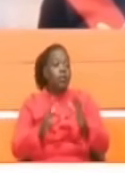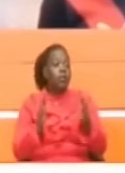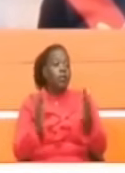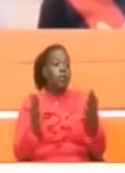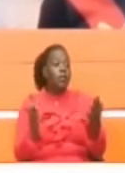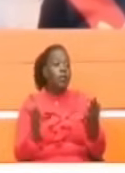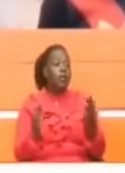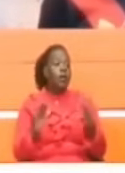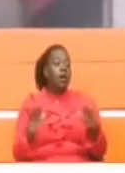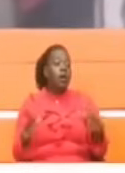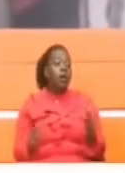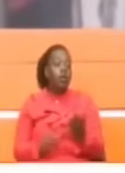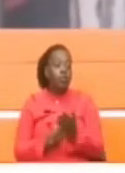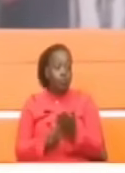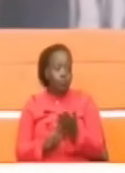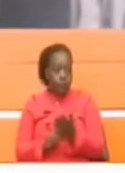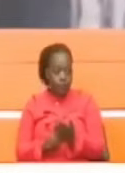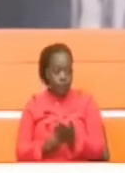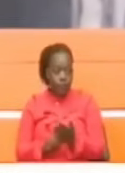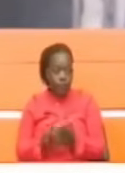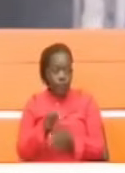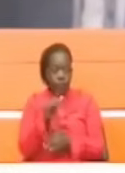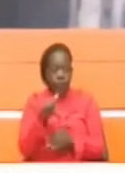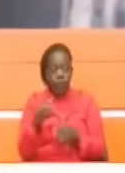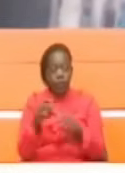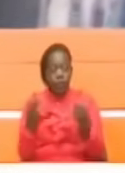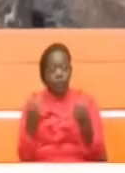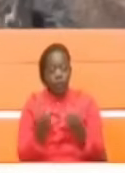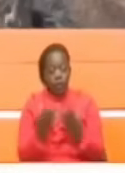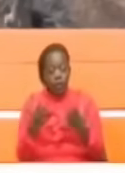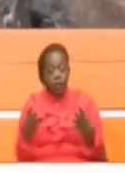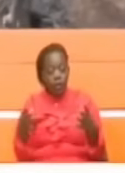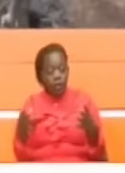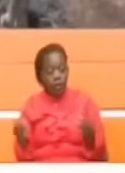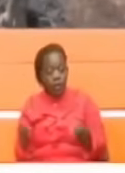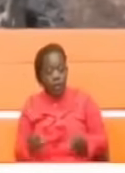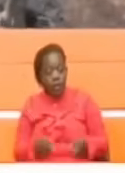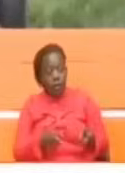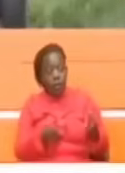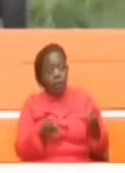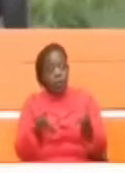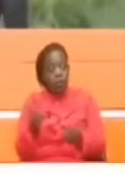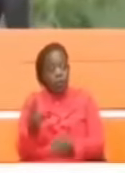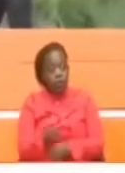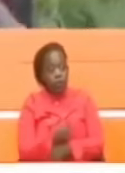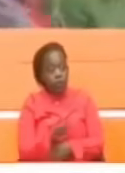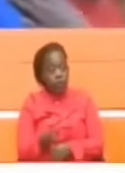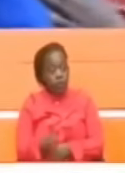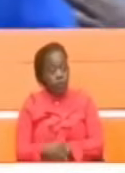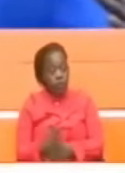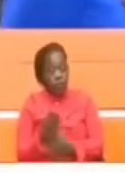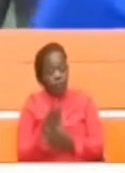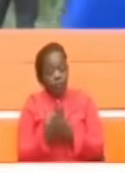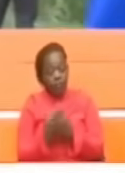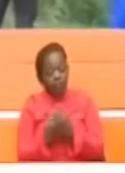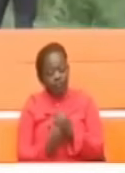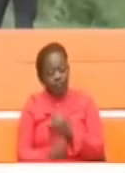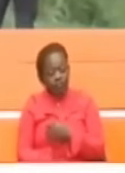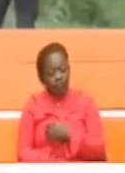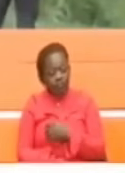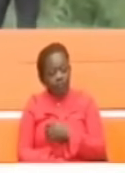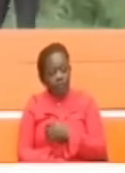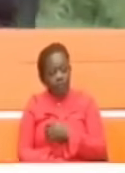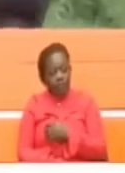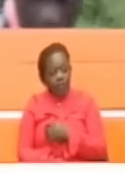abantu basemerere kukora kulukozesa. Abalabazi b'okunyolwa wa famire okugwawo mu ngeri bw'eti nsaalirwa omutima gwange